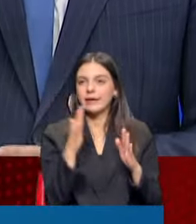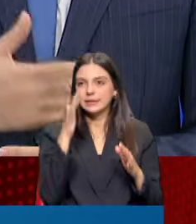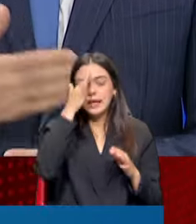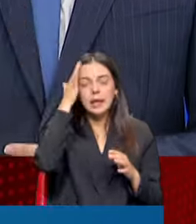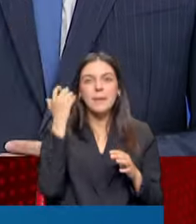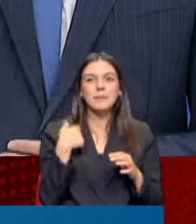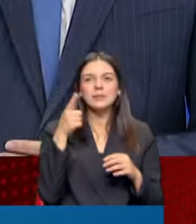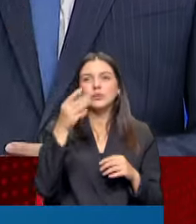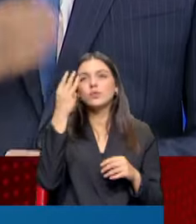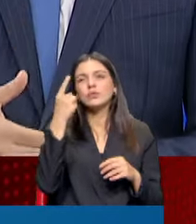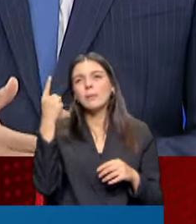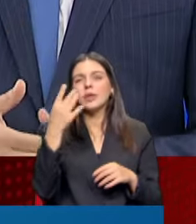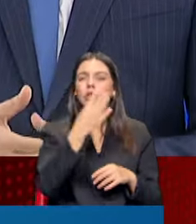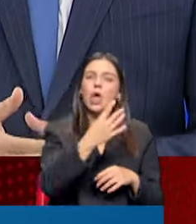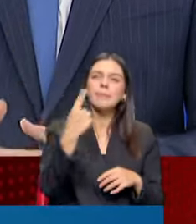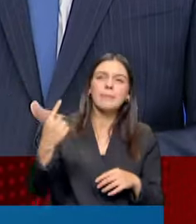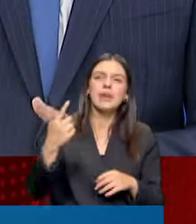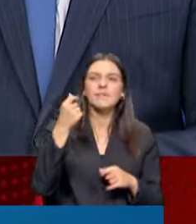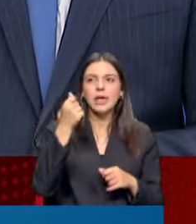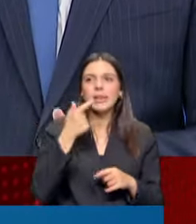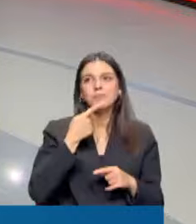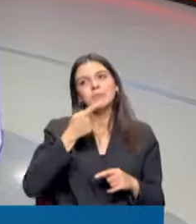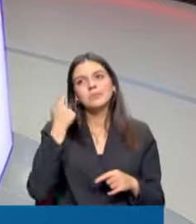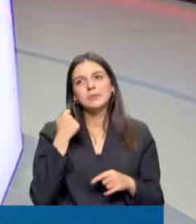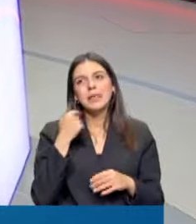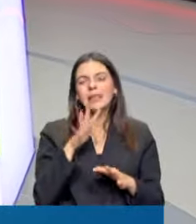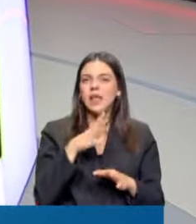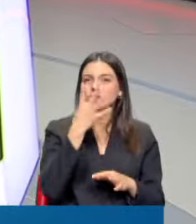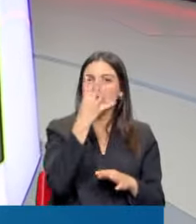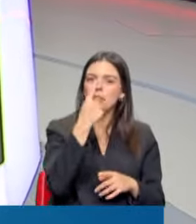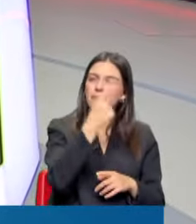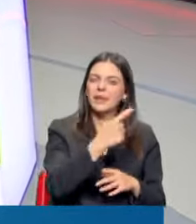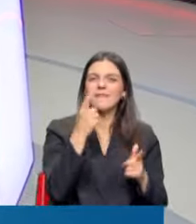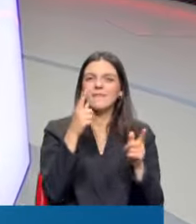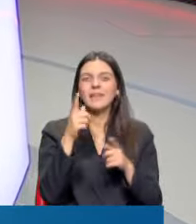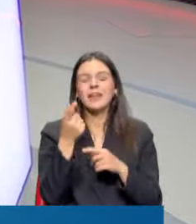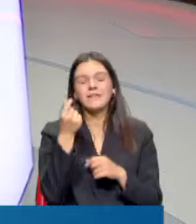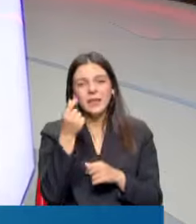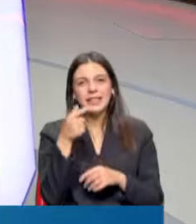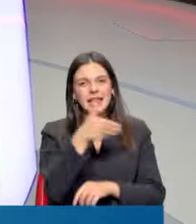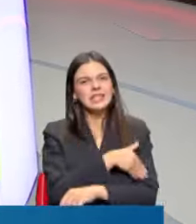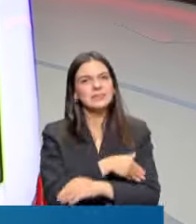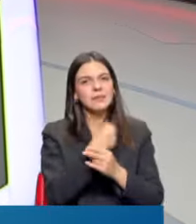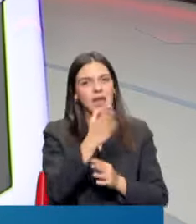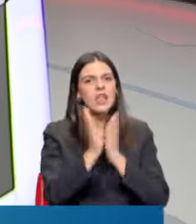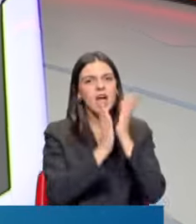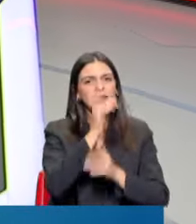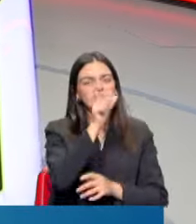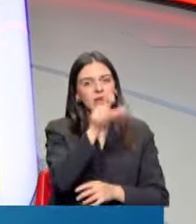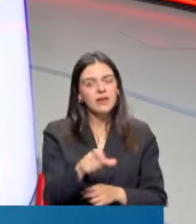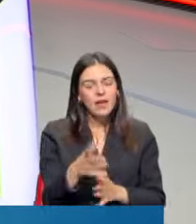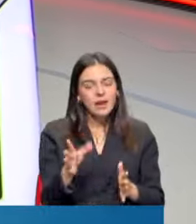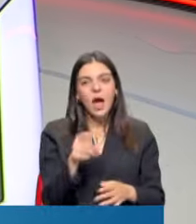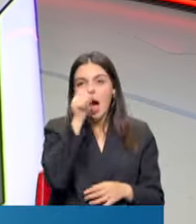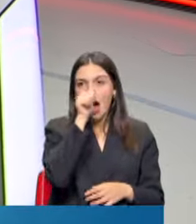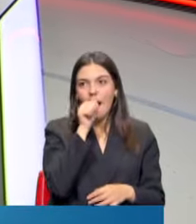bunun 3'te 1'i 4'te 1'i fiyatlara, geçen yıl yaklaşık 4'te 1'i fiyata hizmet verdik Ataşehirlere ve 600'e yakın